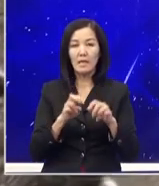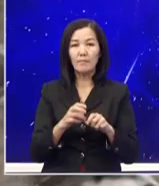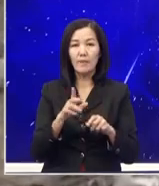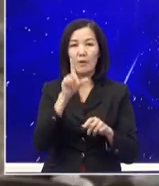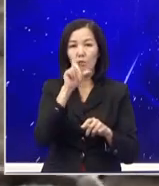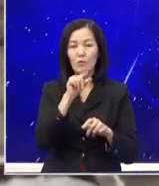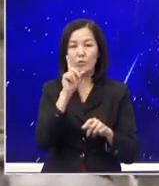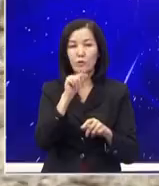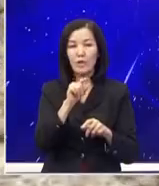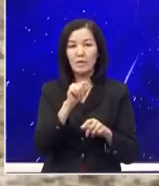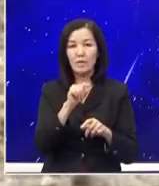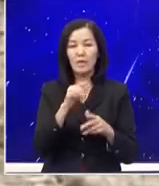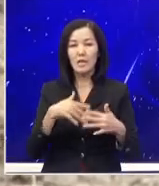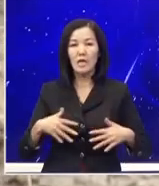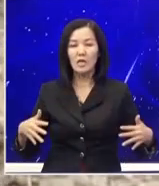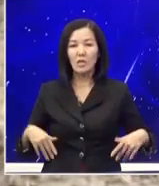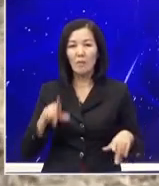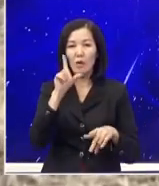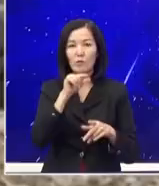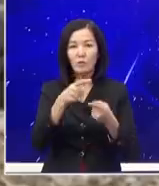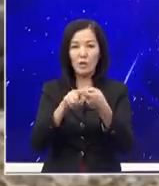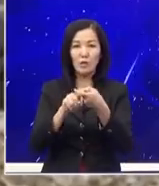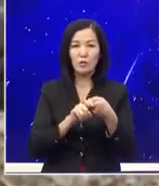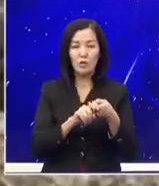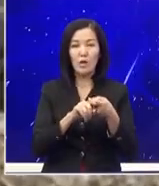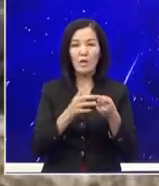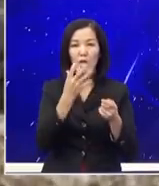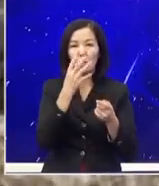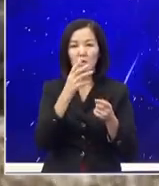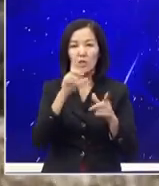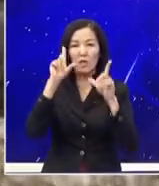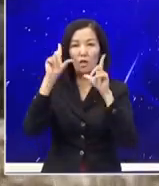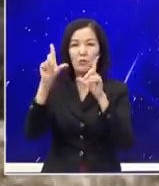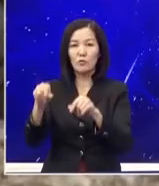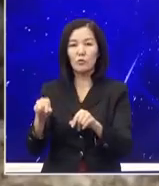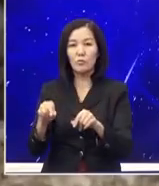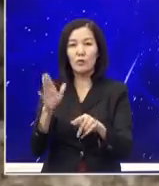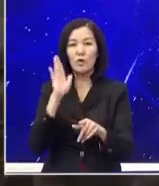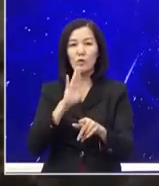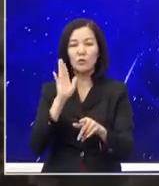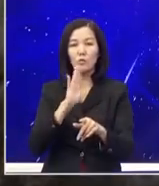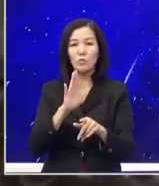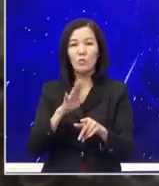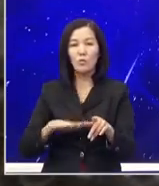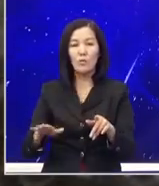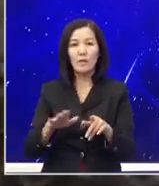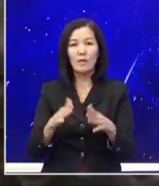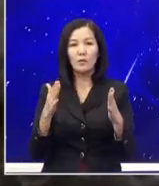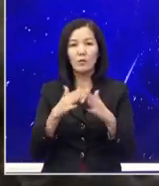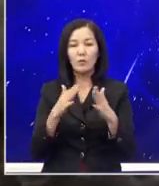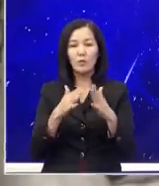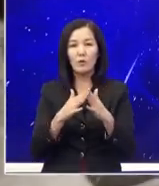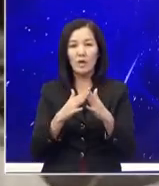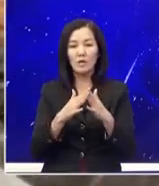қырылуы жабайы құстардан келген анықталған. Олардың жыл жаққа ұшатын уақыты құстар су қоймаларында болған, оны үй құстары